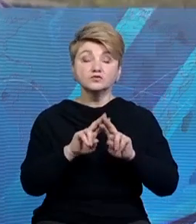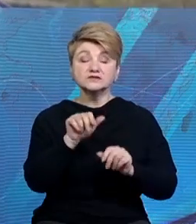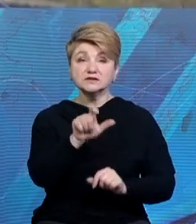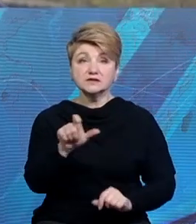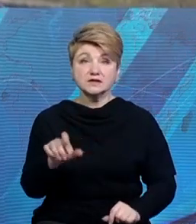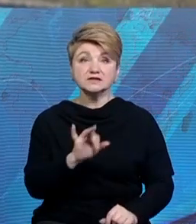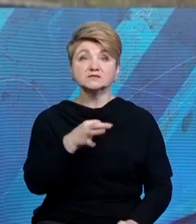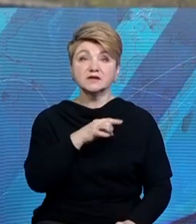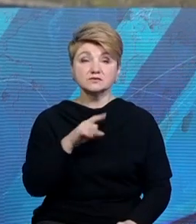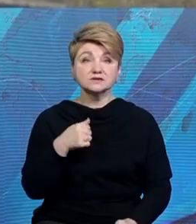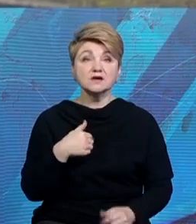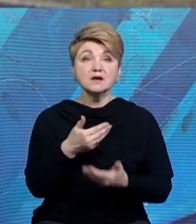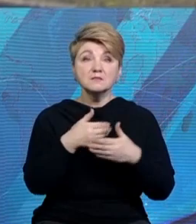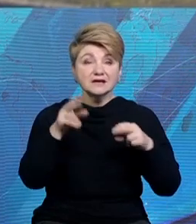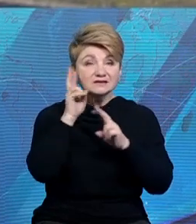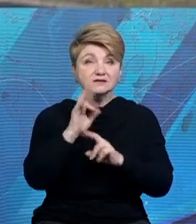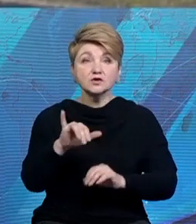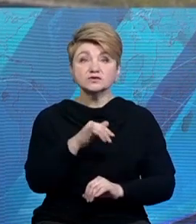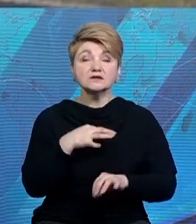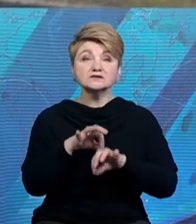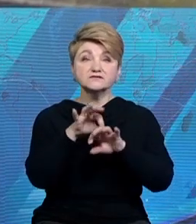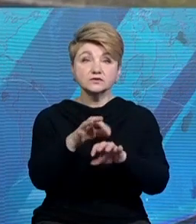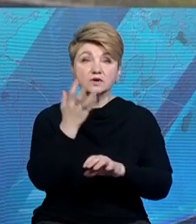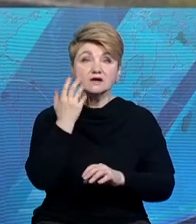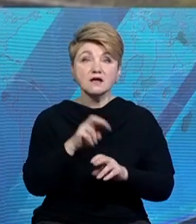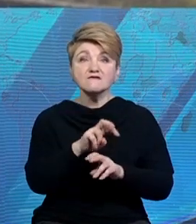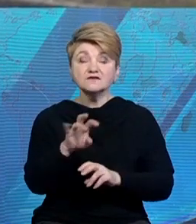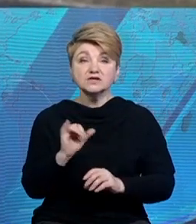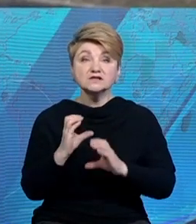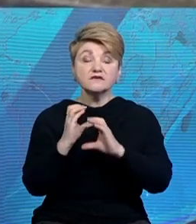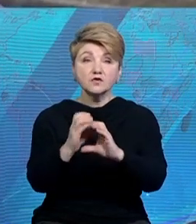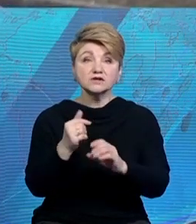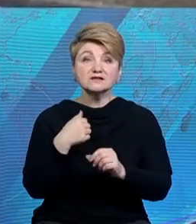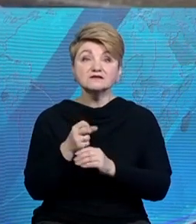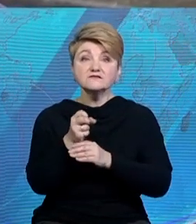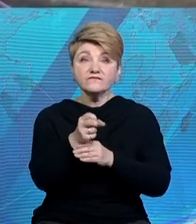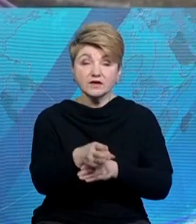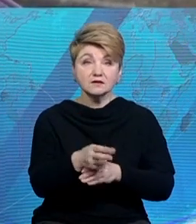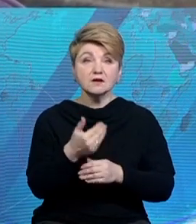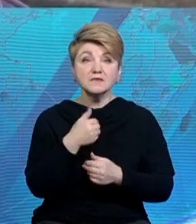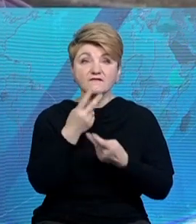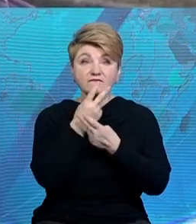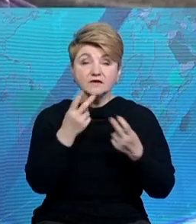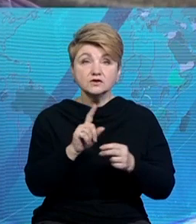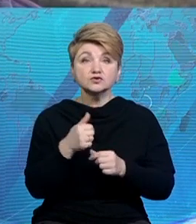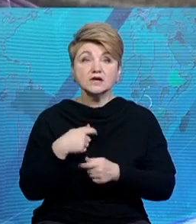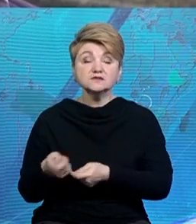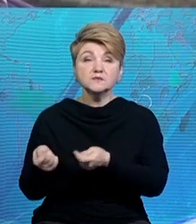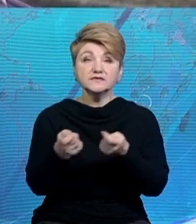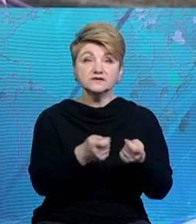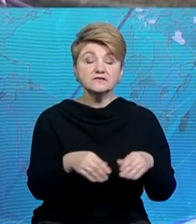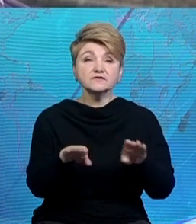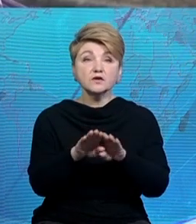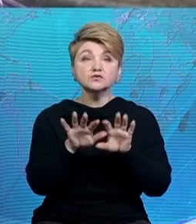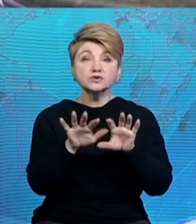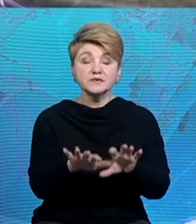не знали, куда нас ведут, но когда мы вышли из вагона, нас выгнали, мы видим, что нас привезли в